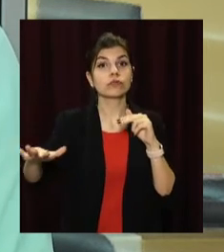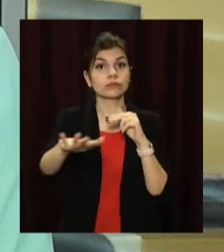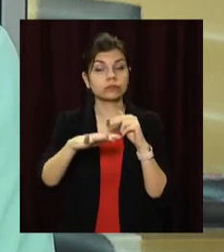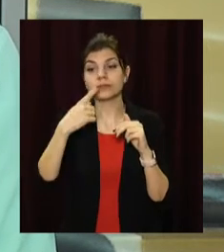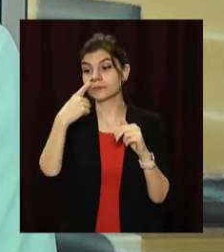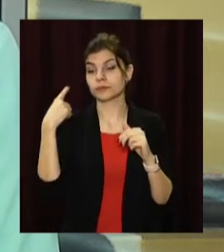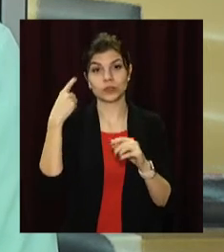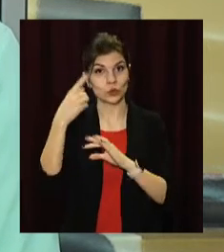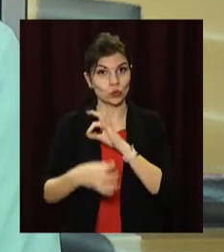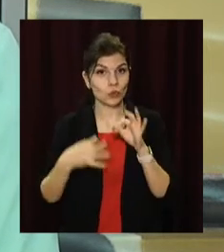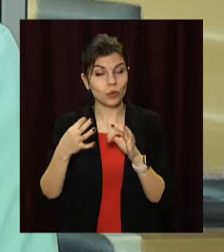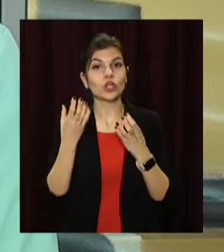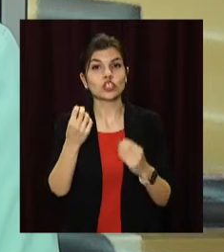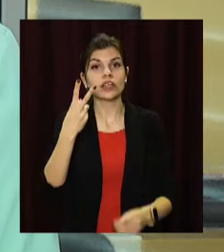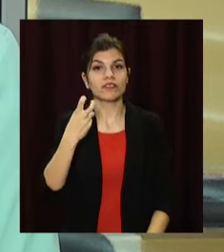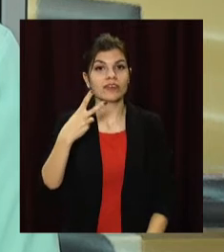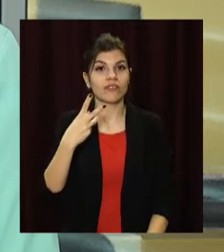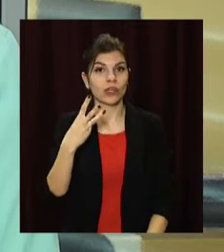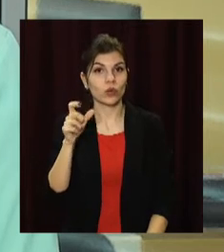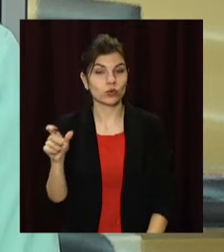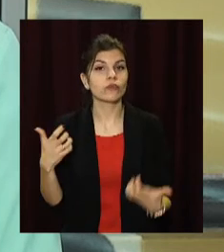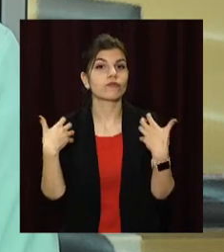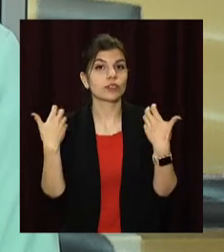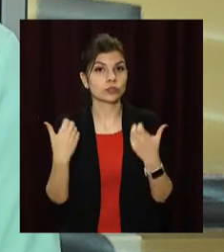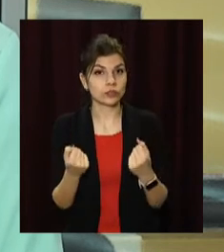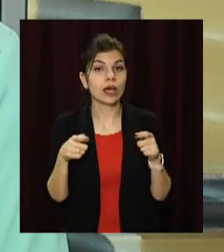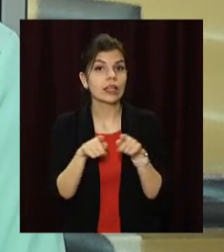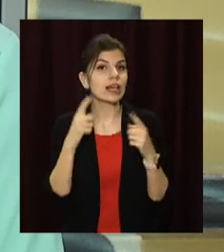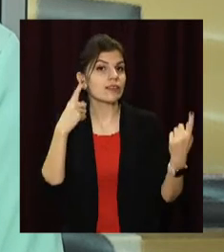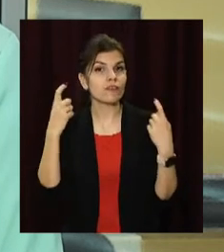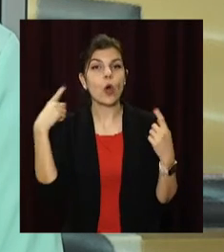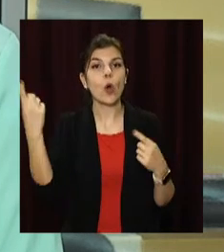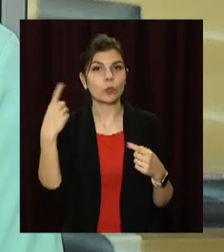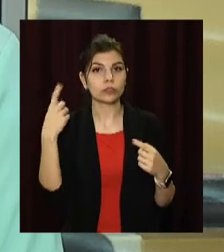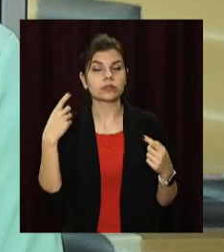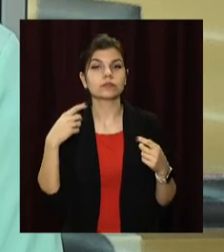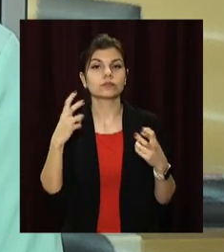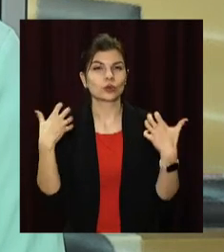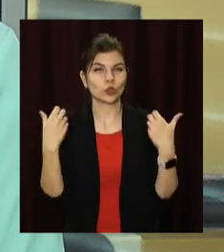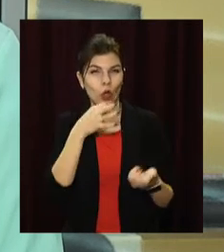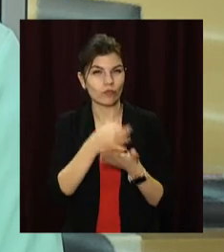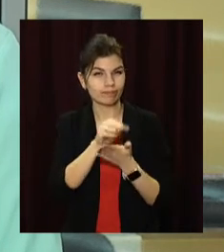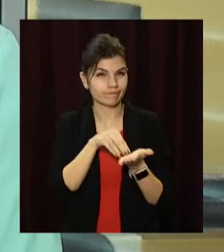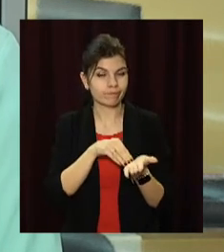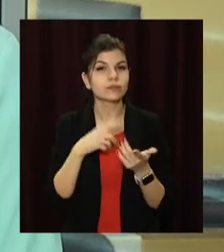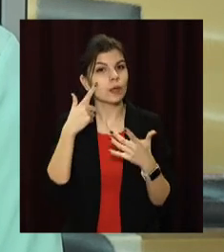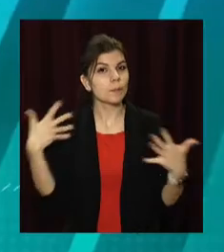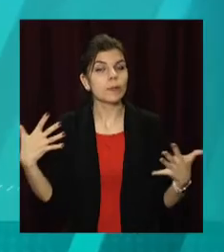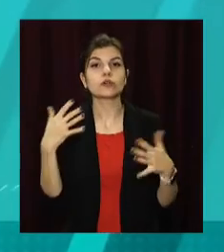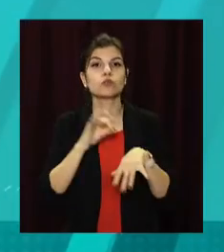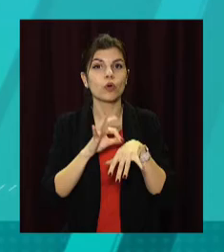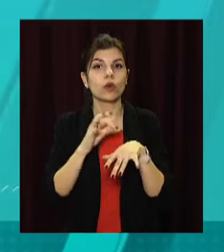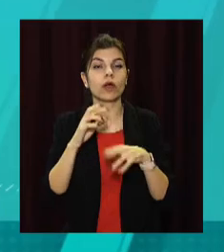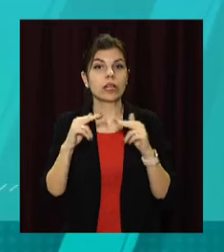за минулу добу. Ще 223 людини одужали. Такі дані обласного департаменту охорони здоров'я. Найбільше хворих у Дніпрі